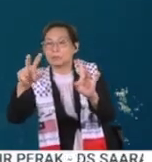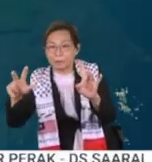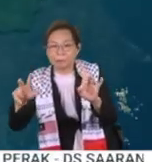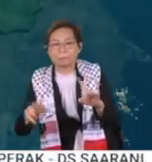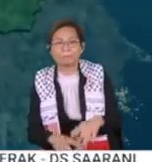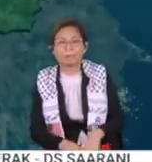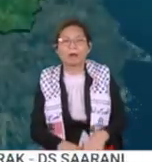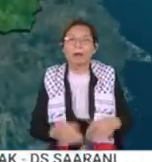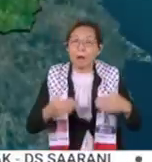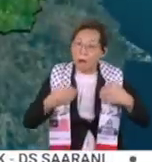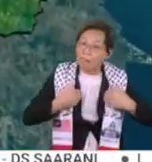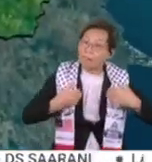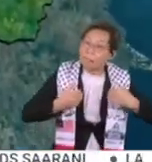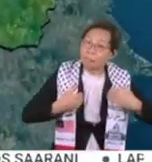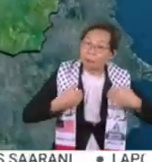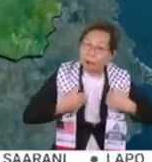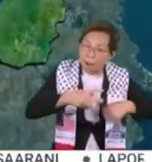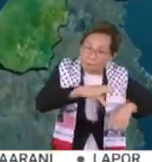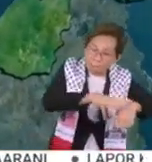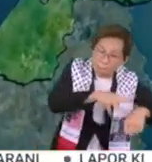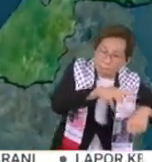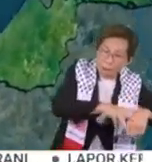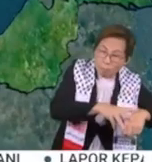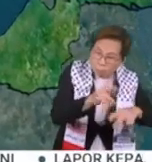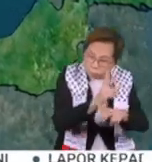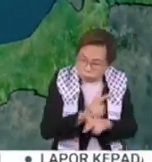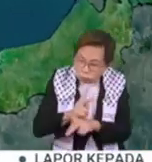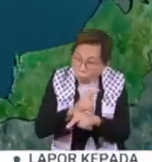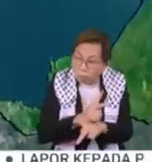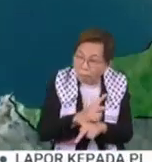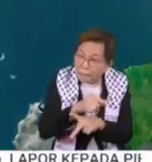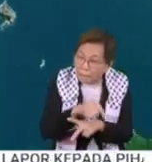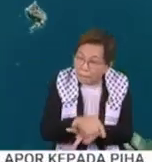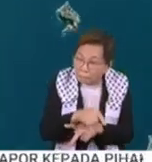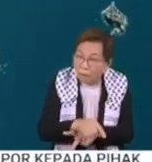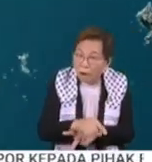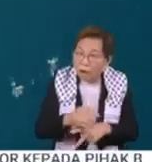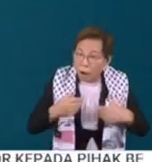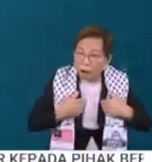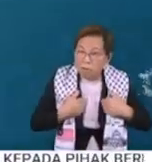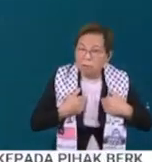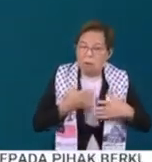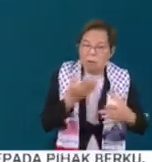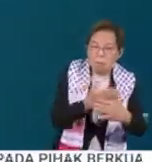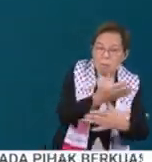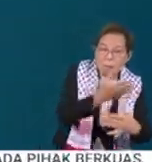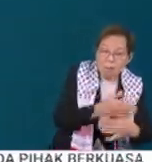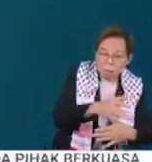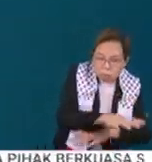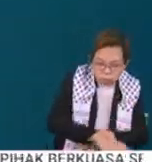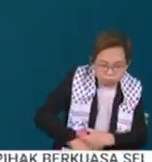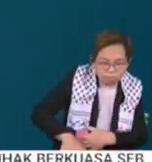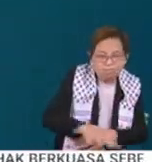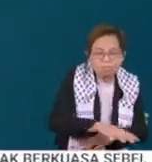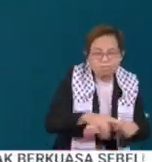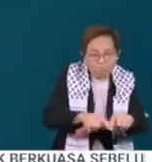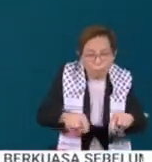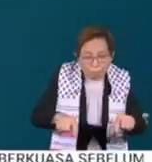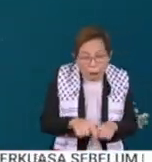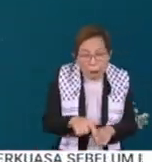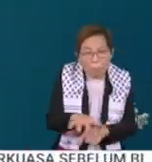18 November 2023. Tidak terkecuali juga, amaran peringkat waspada ini turut terjejas di sekitar